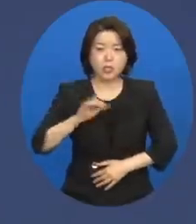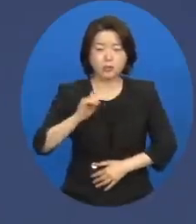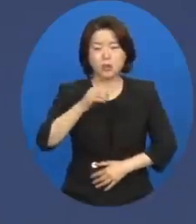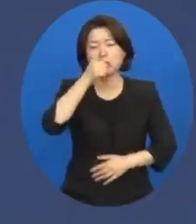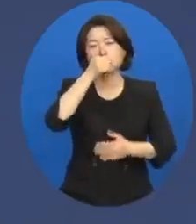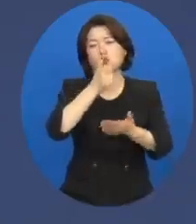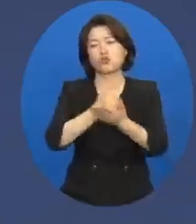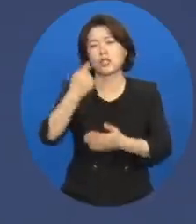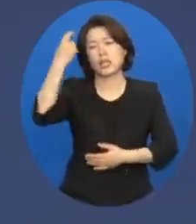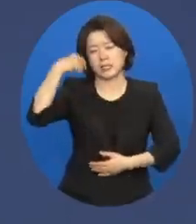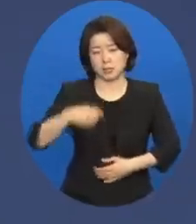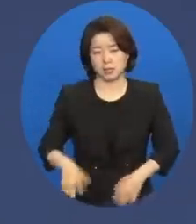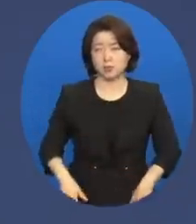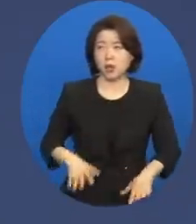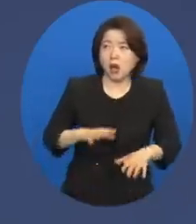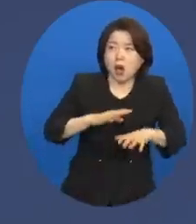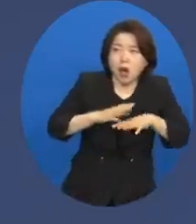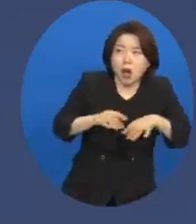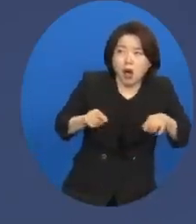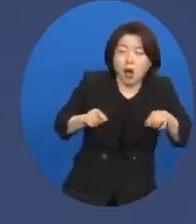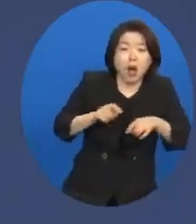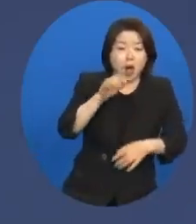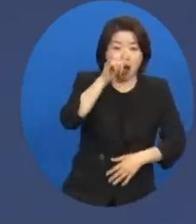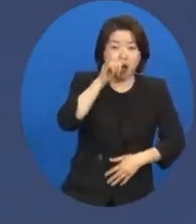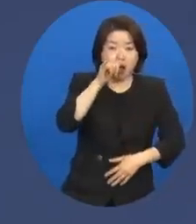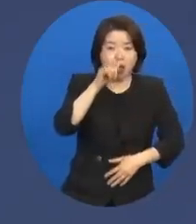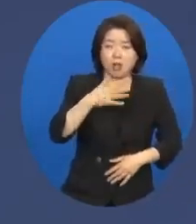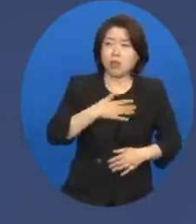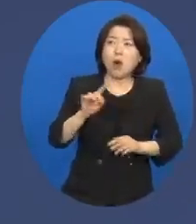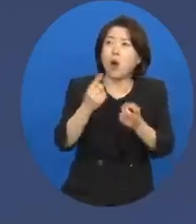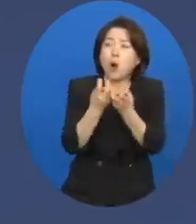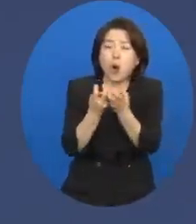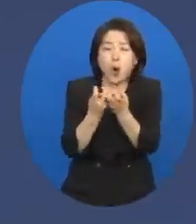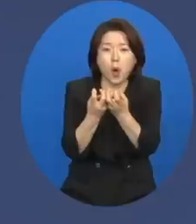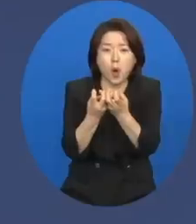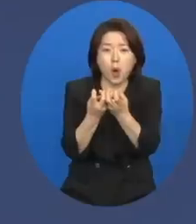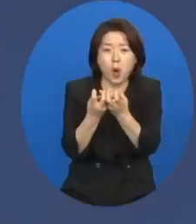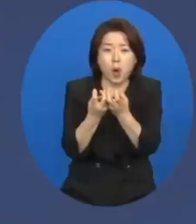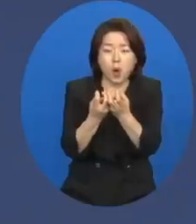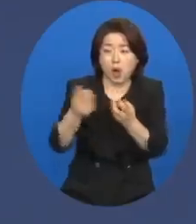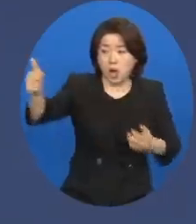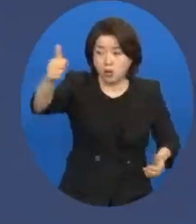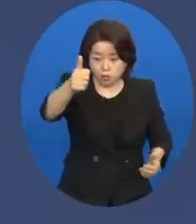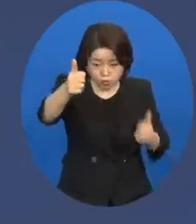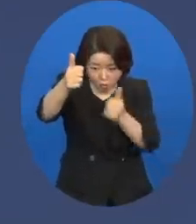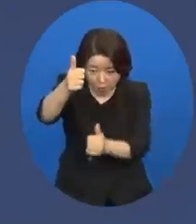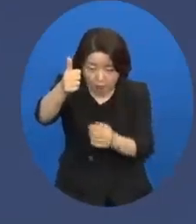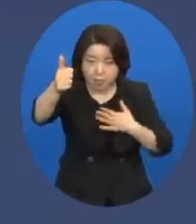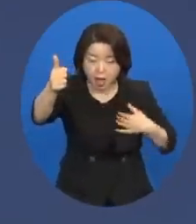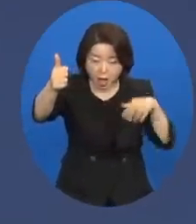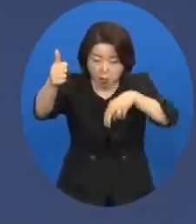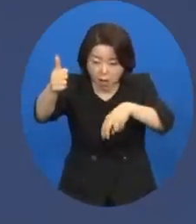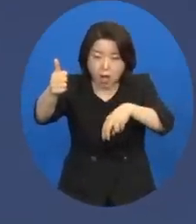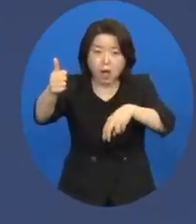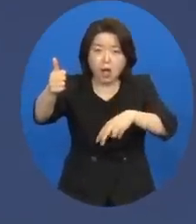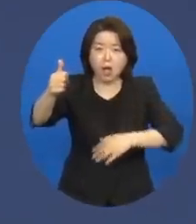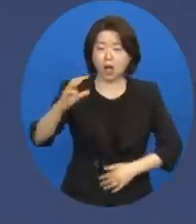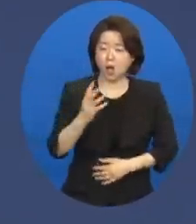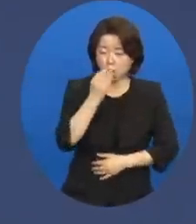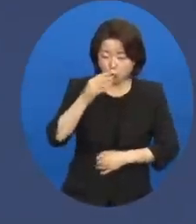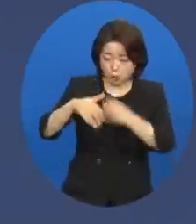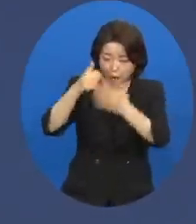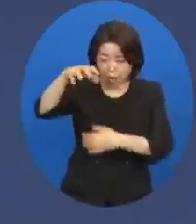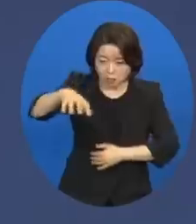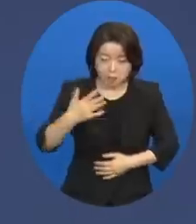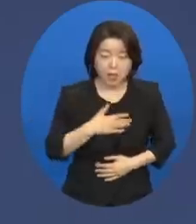죄책감이에요. 두려움이에요. 나 어떡하지? 이 살아계신 하나님 앞에, 거룩한 하나님 앞에 나